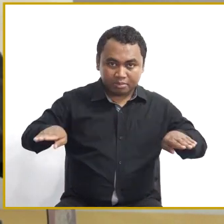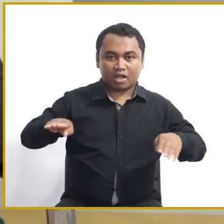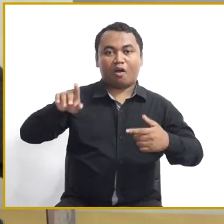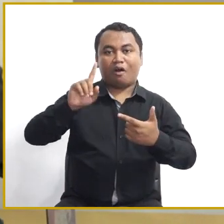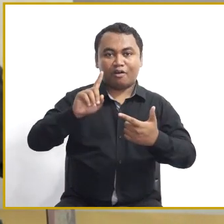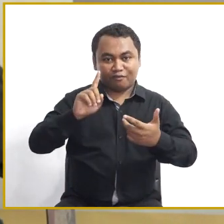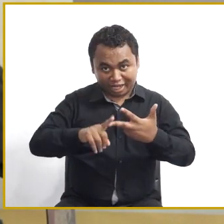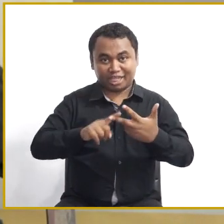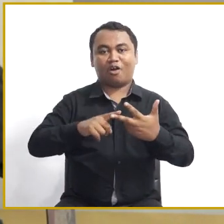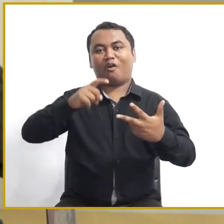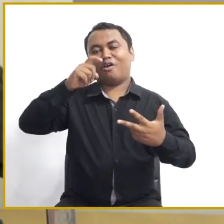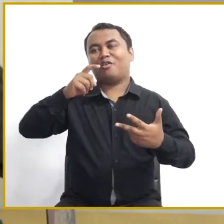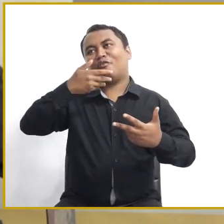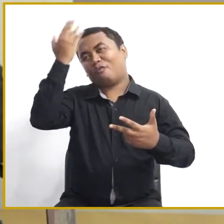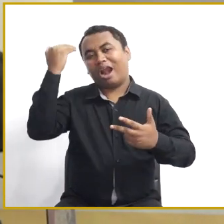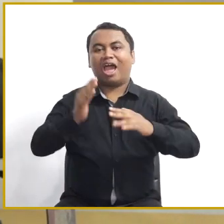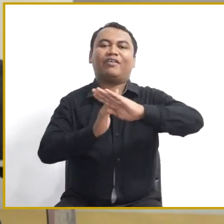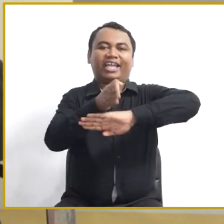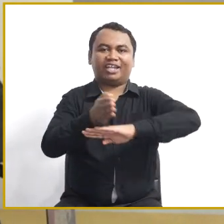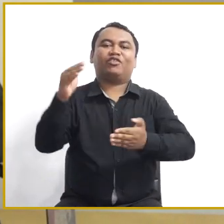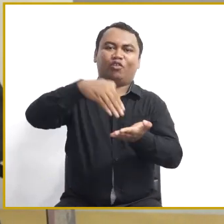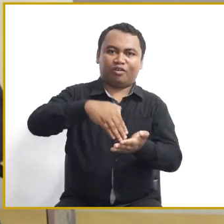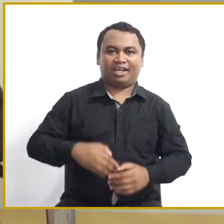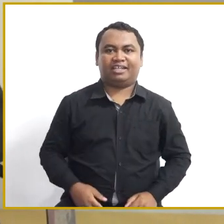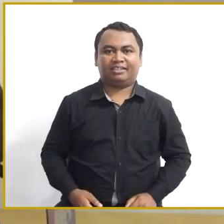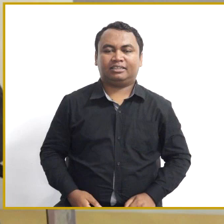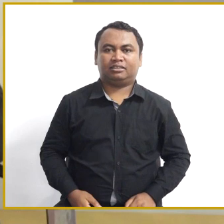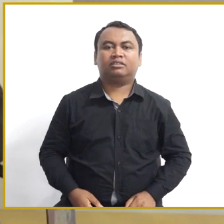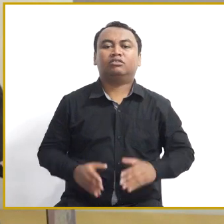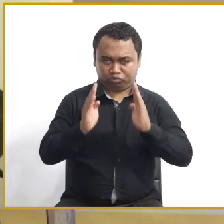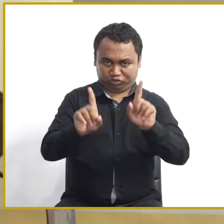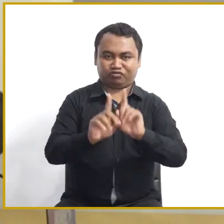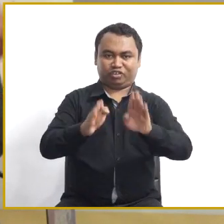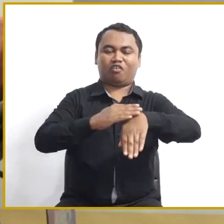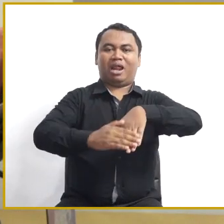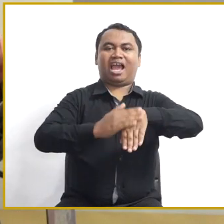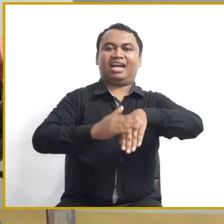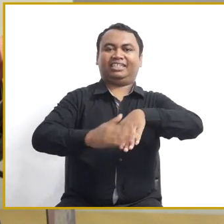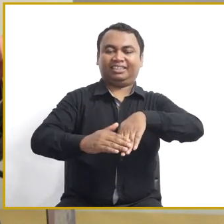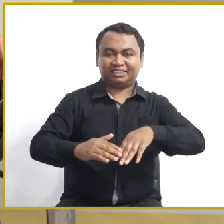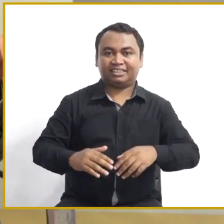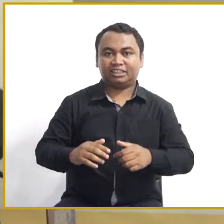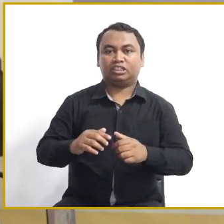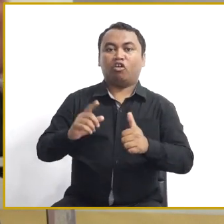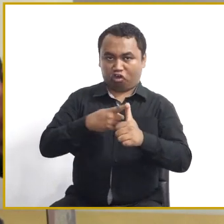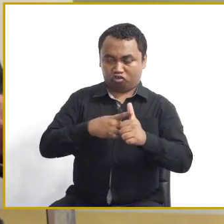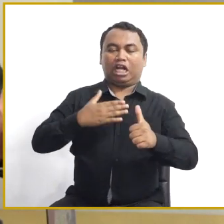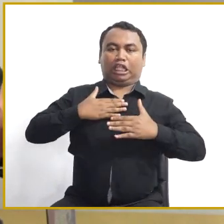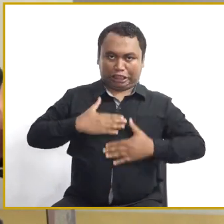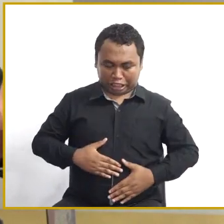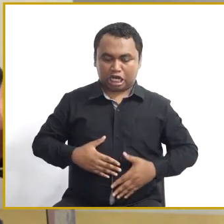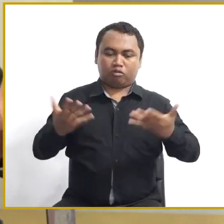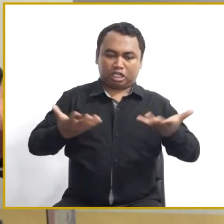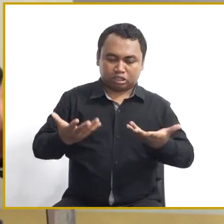Ohatr'izay koa Madagasikara, tsy hoe miolon'olona rery tsika, tsika tsy mahana teknôlôjia, tsy maintsy mila